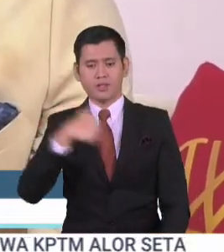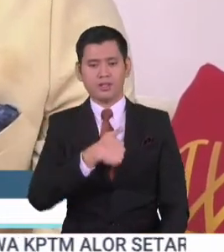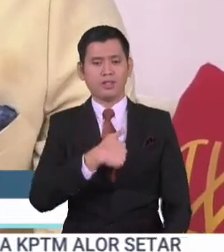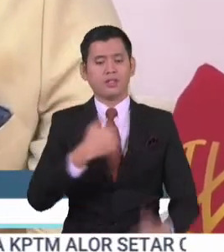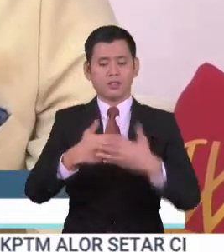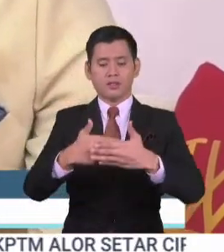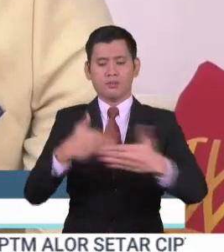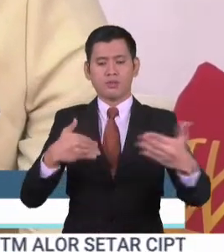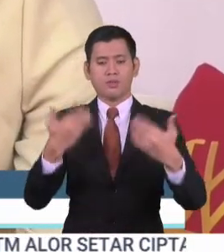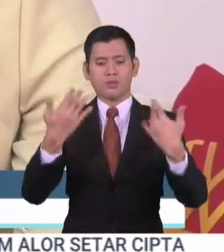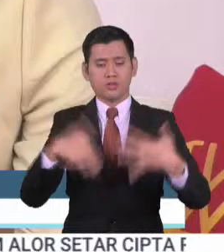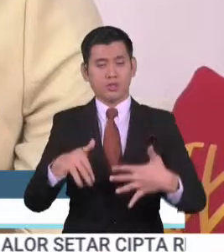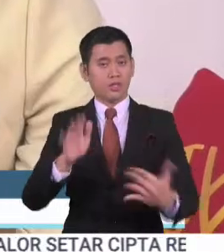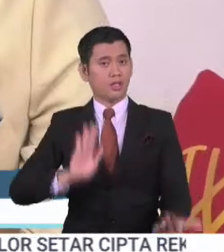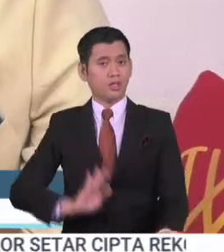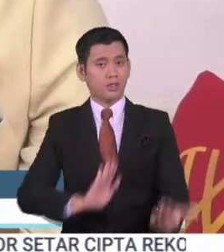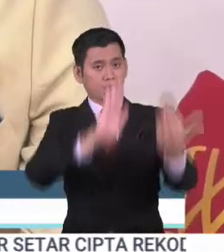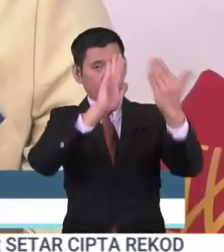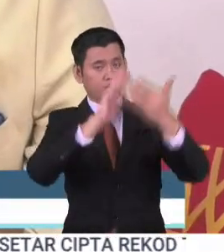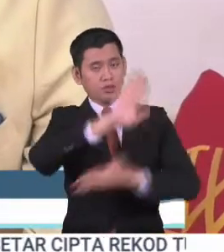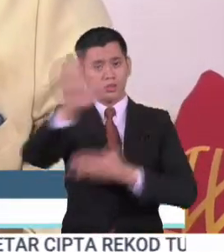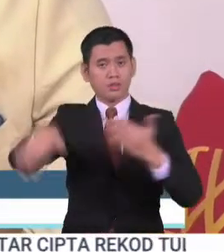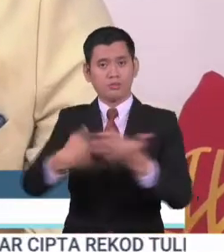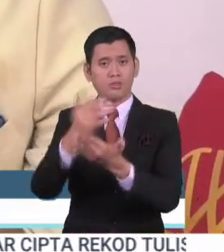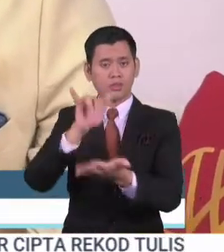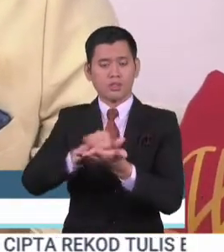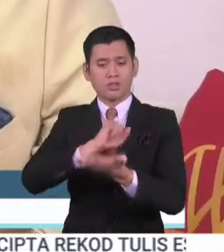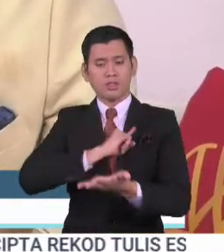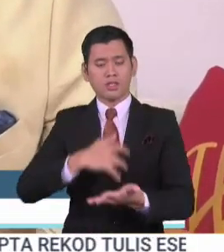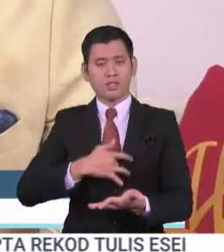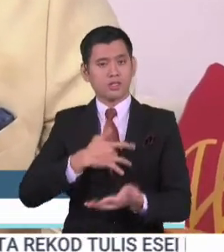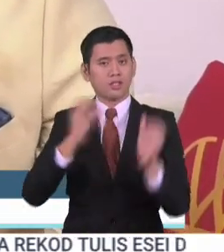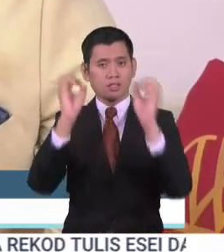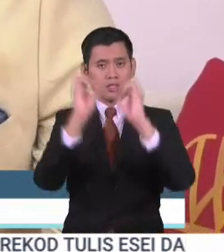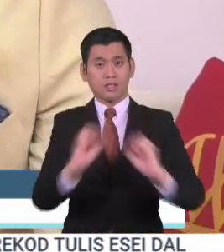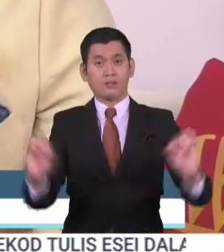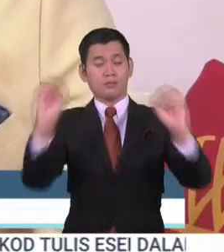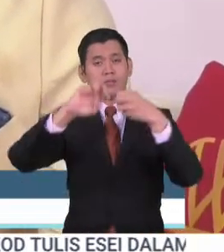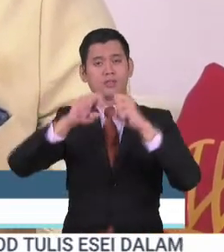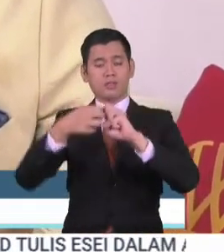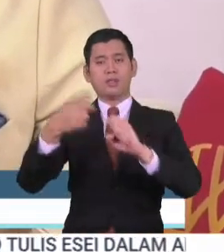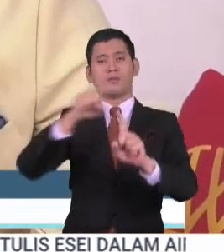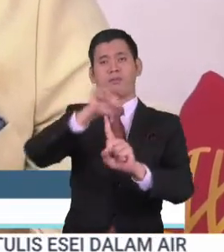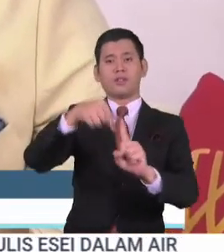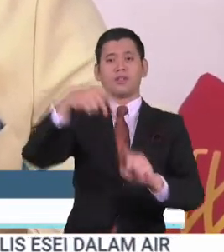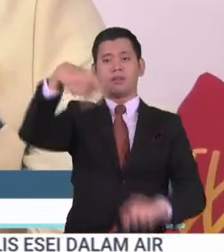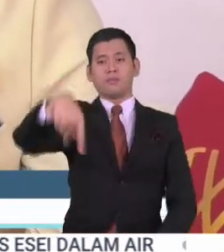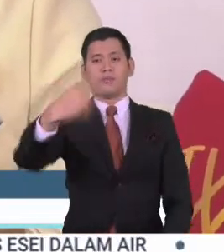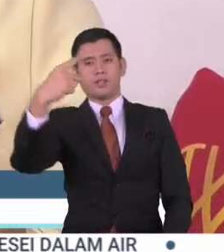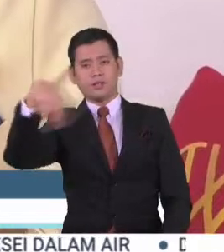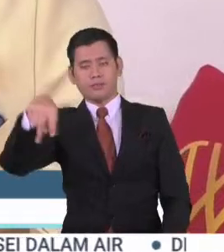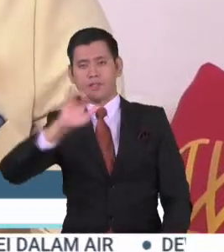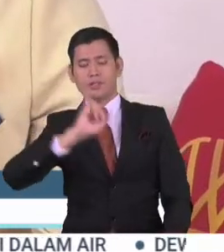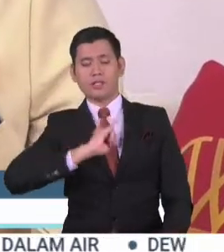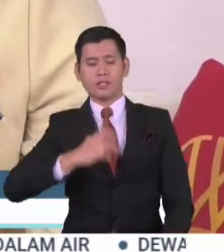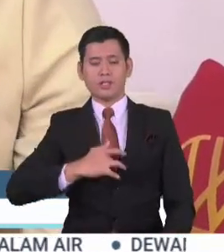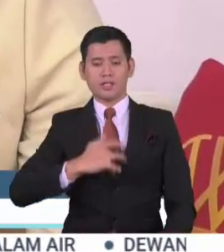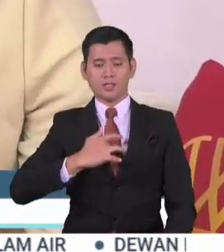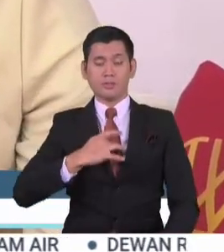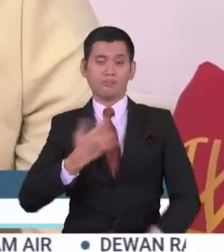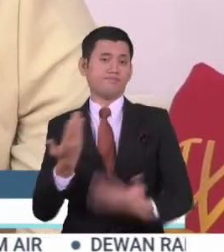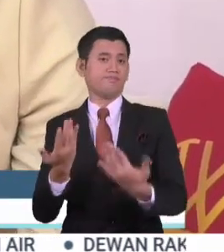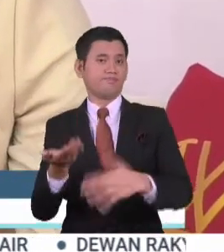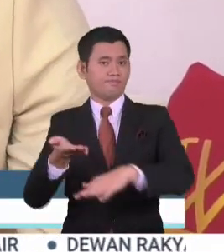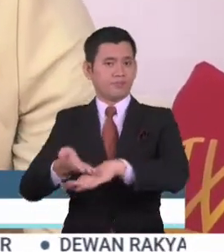dah menghadapi semua benda tu dan saya rasa tak ada masalah pun. Walhal bila PKP adalah sel, boleh dikatakan lebih